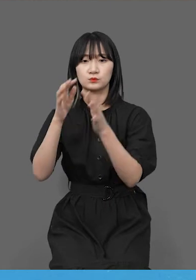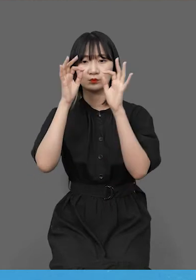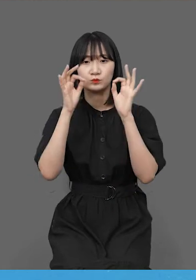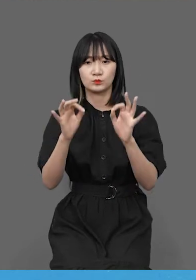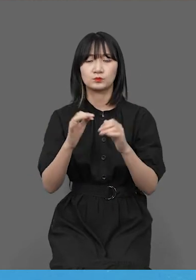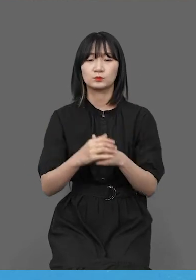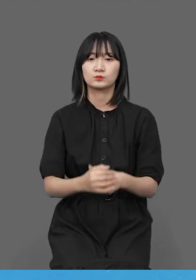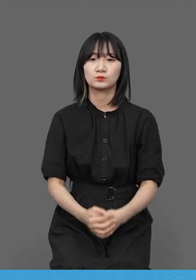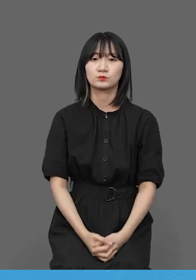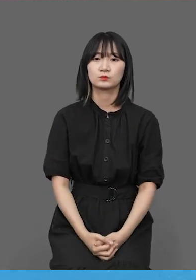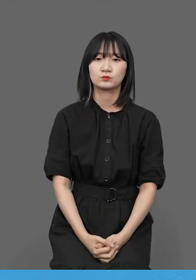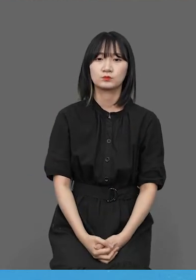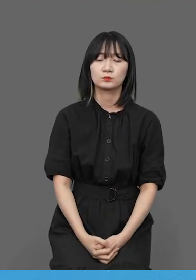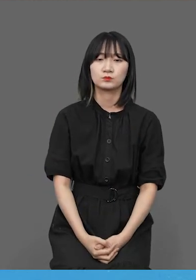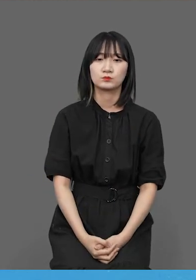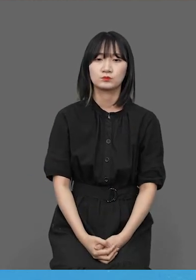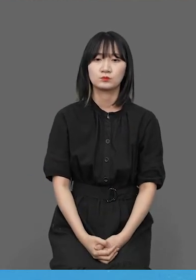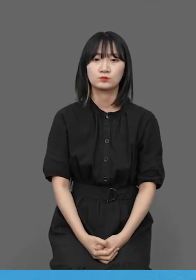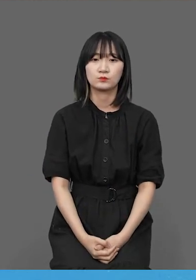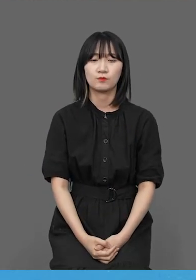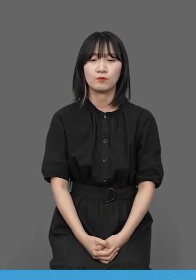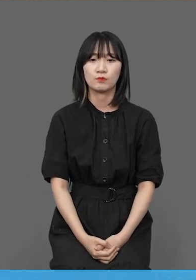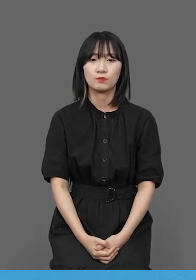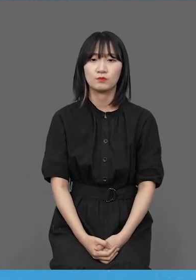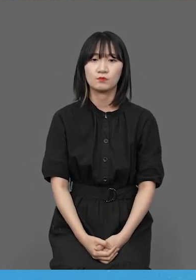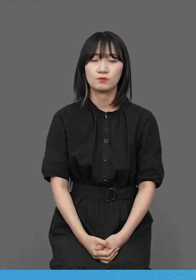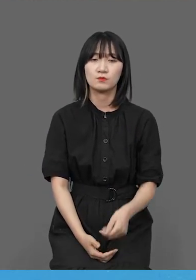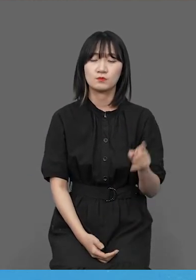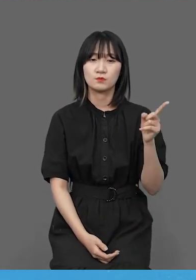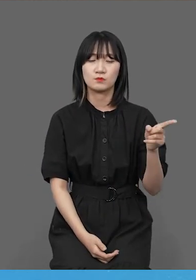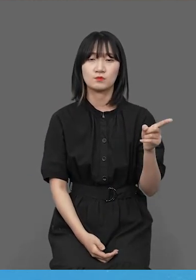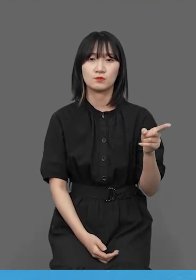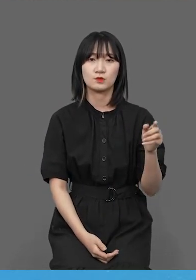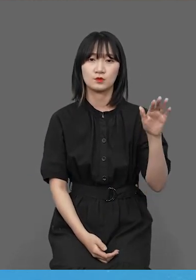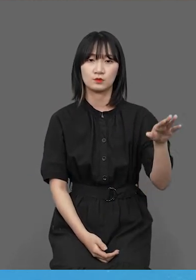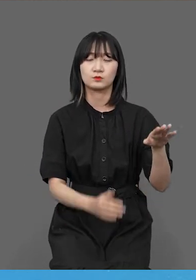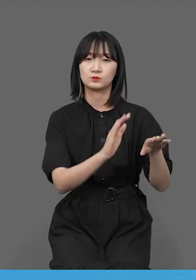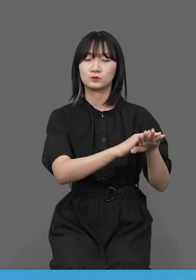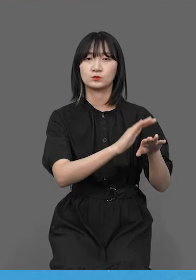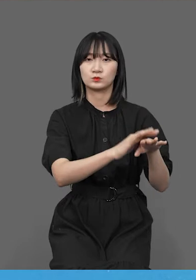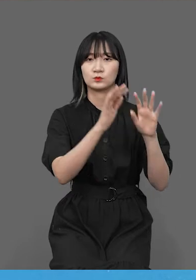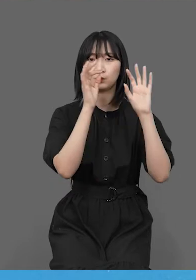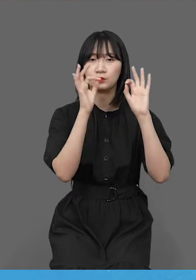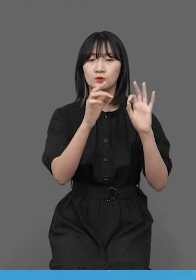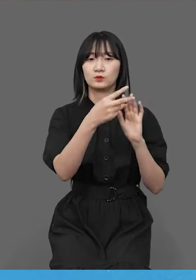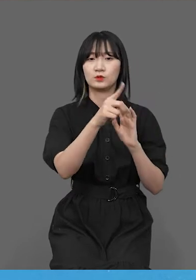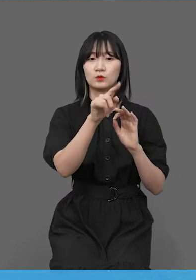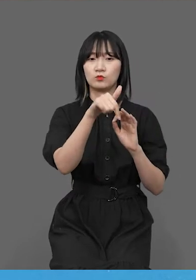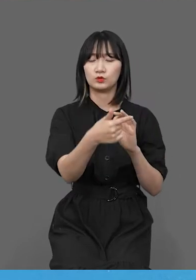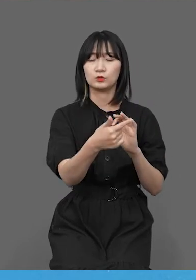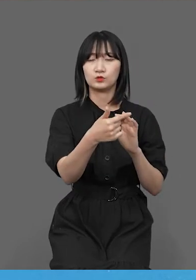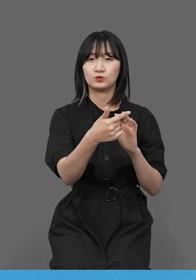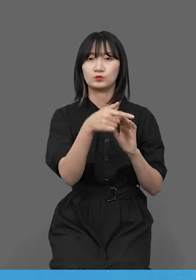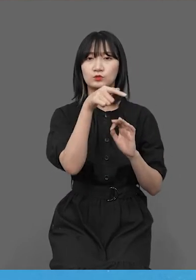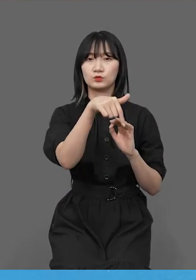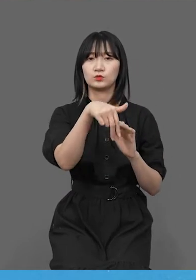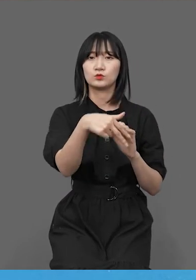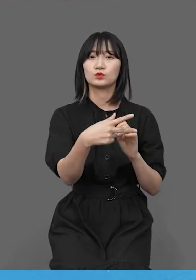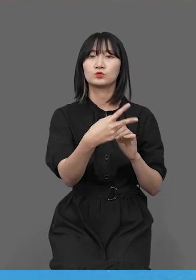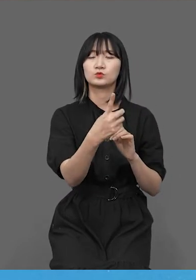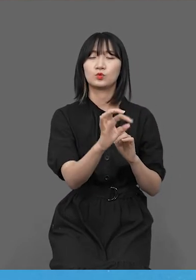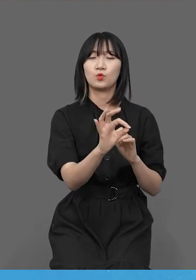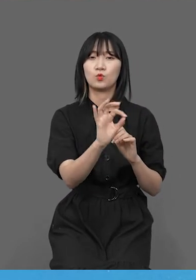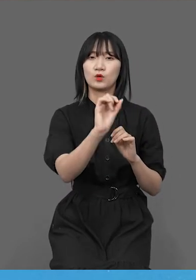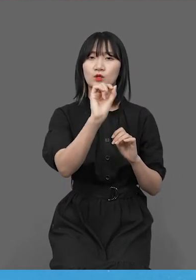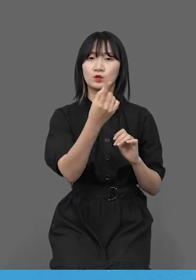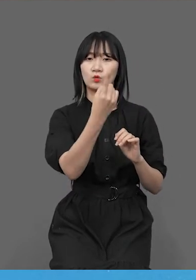이 그림입니다. 그래서 왼쪽 그림 보시면은 다윈이 종의 기원에